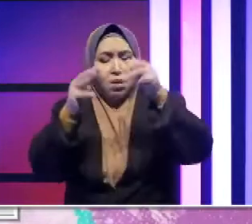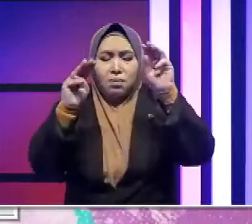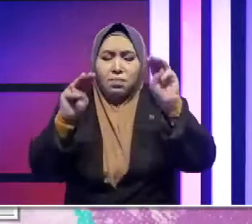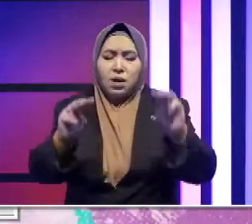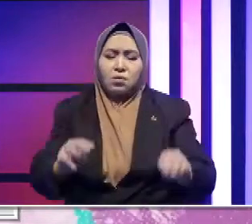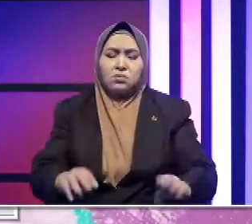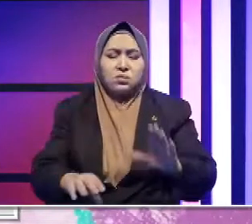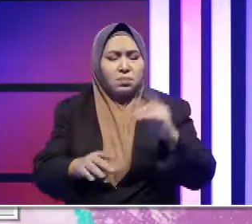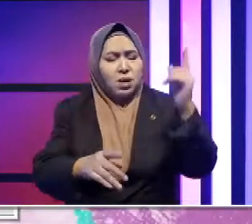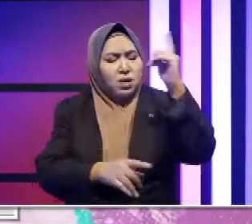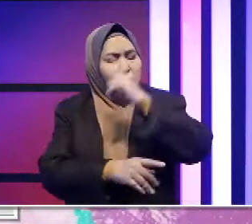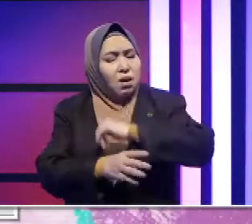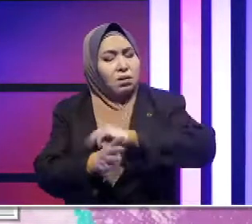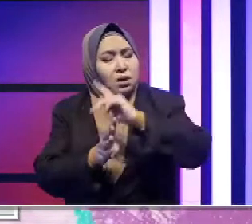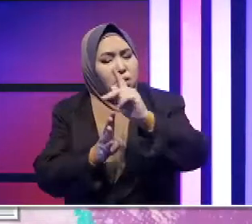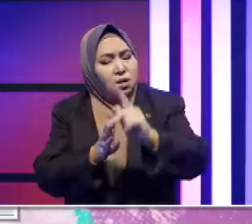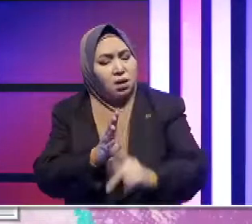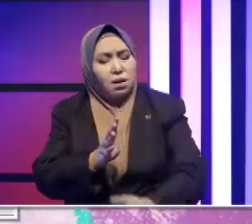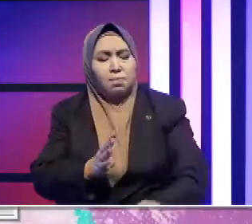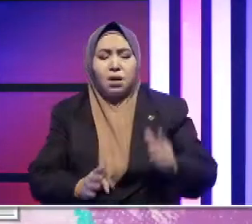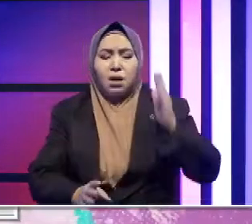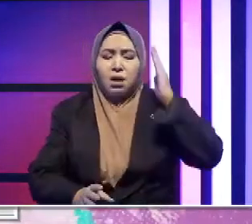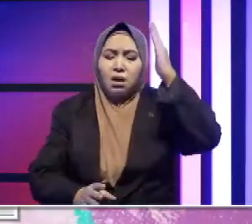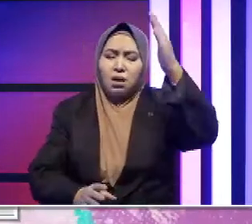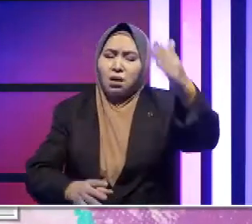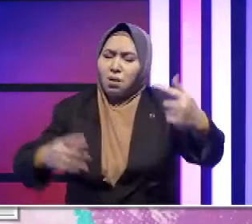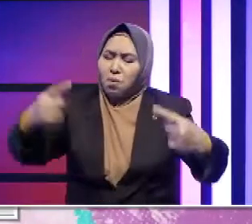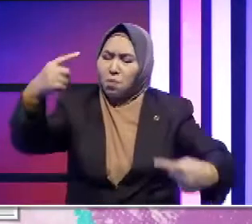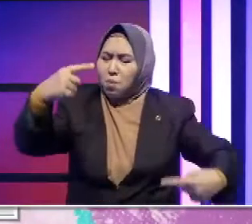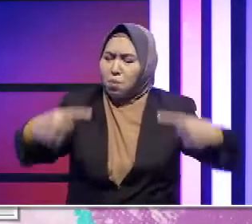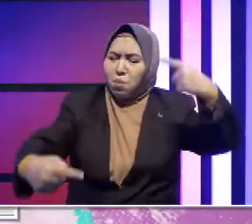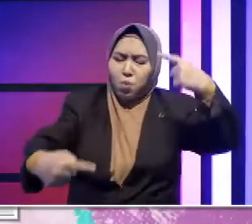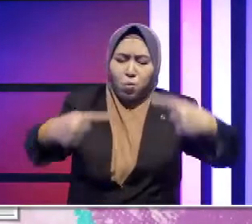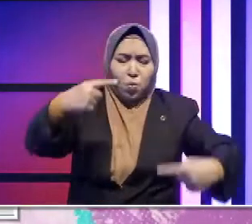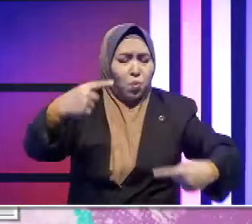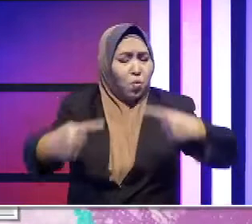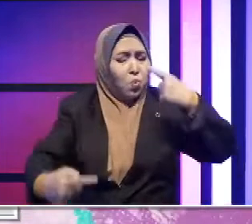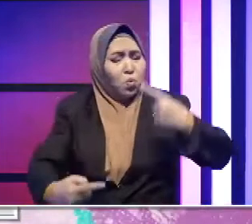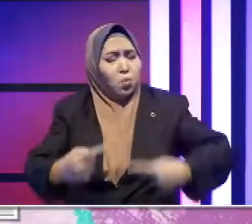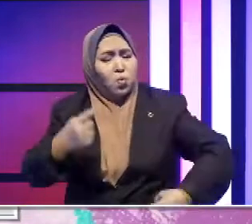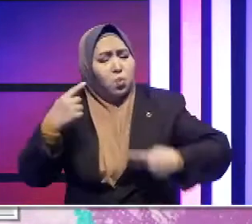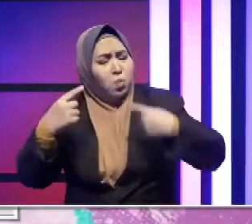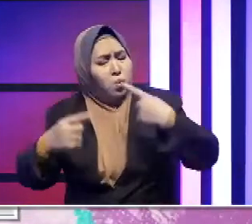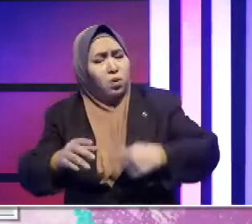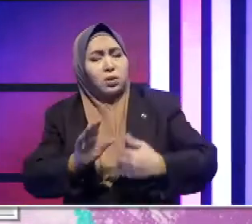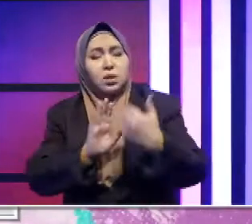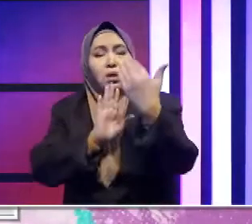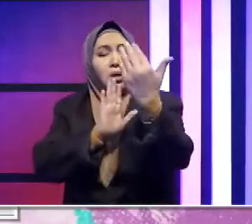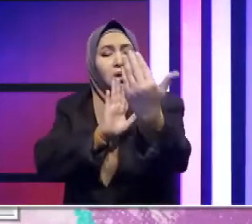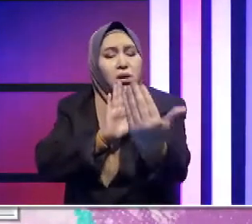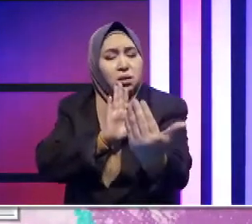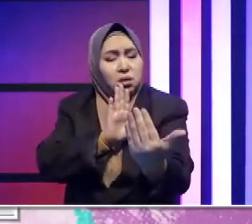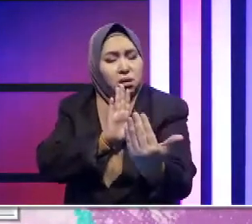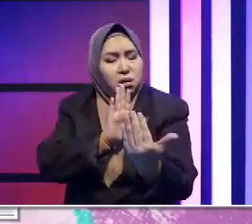إنكم يوم القيامة عند